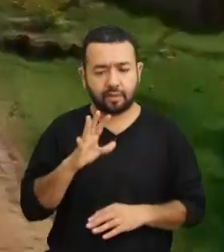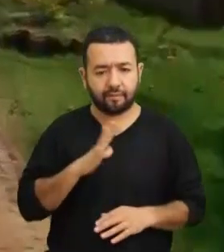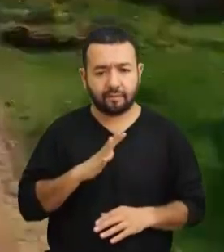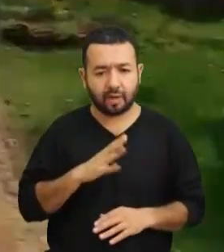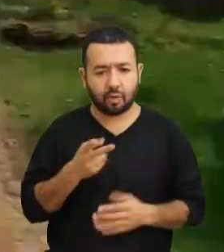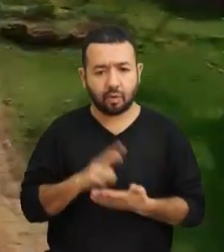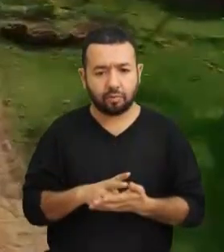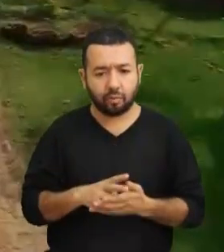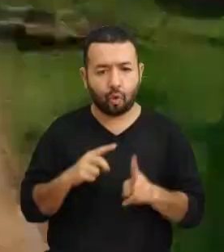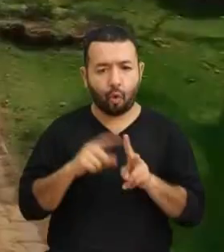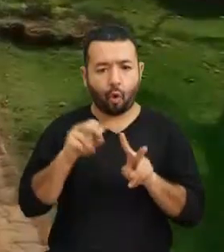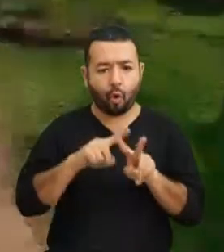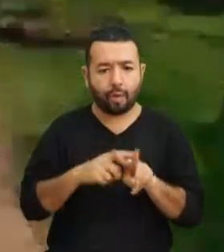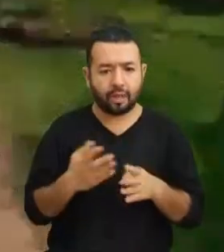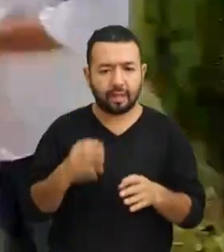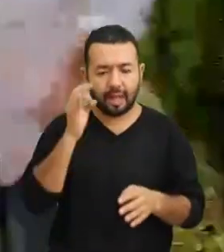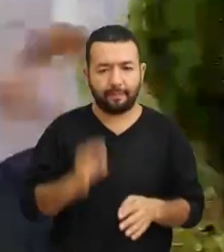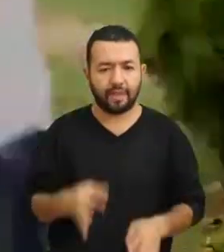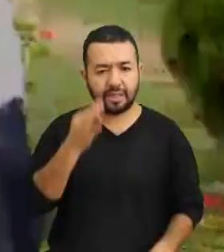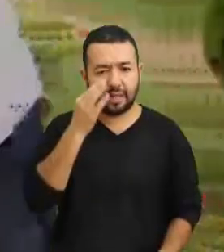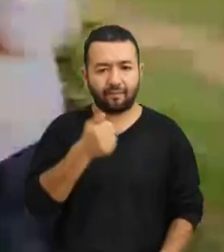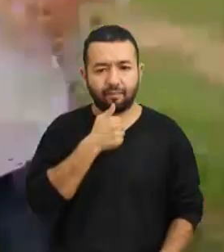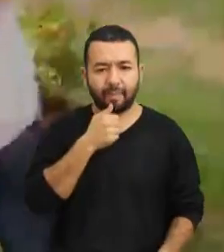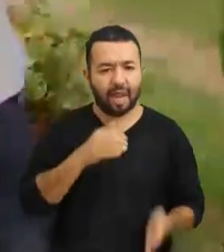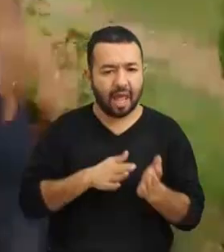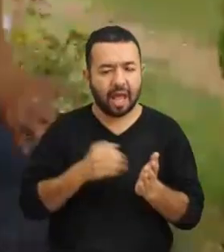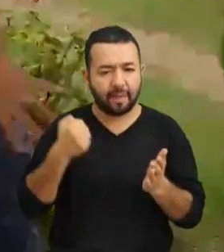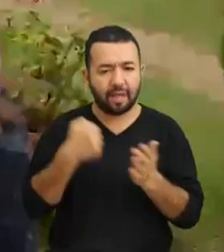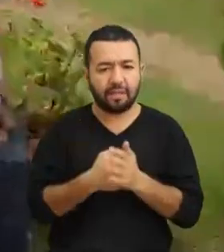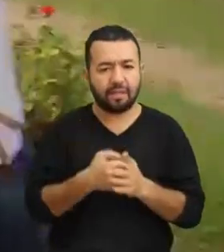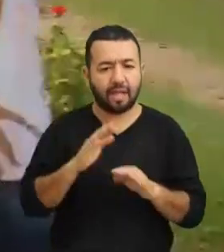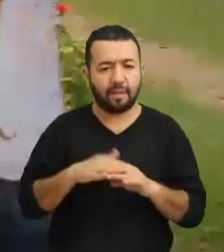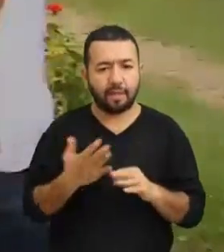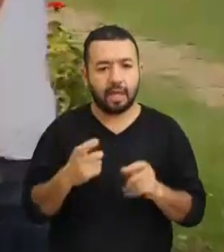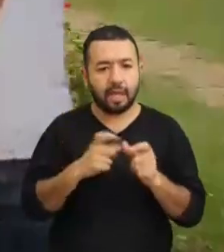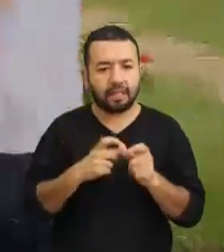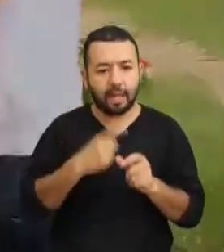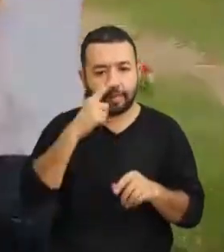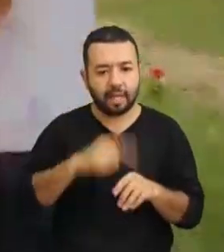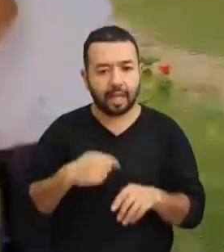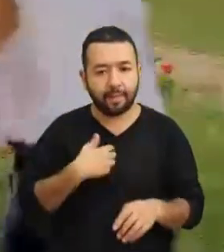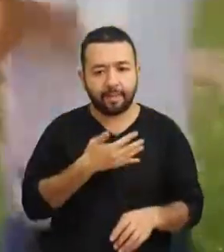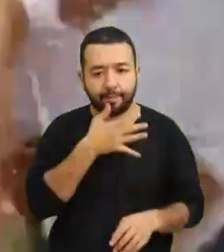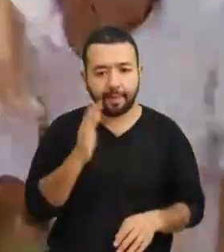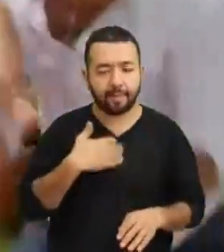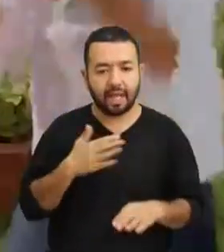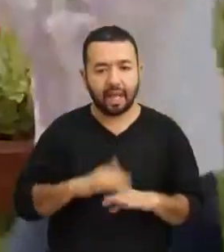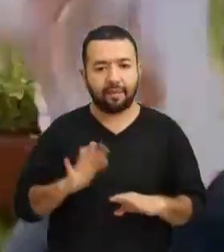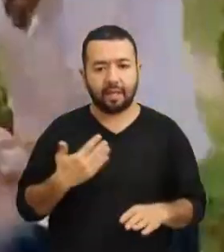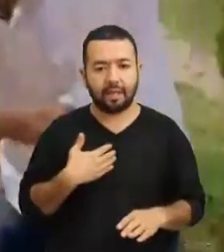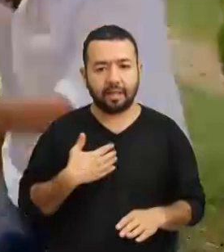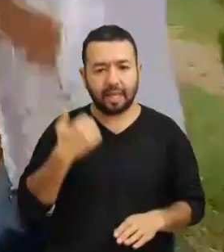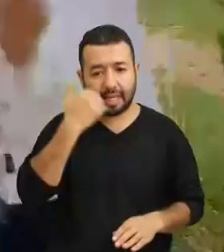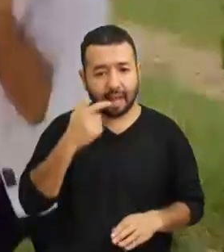hayat olabilir bilmiyorum yani. Babamı mahvettim pis herif. Babamı niye ezdin pis herif. Ya Sarp inan bilerek olmadı ya. Ya böyle